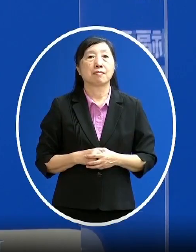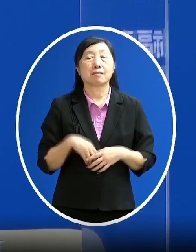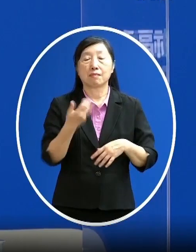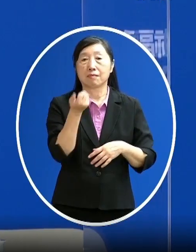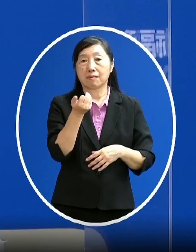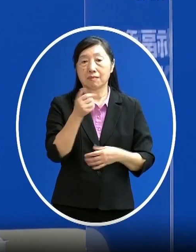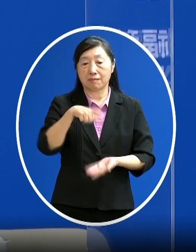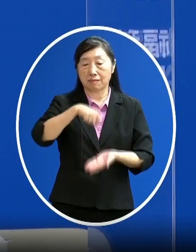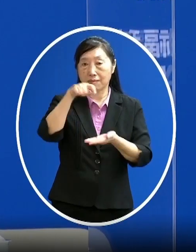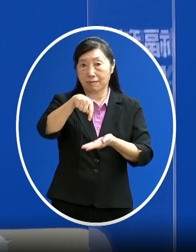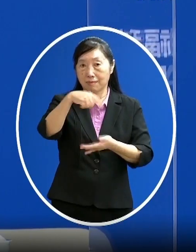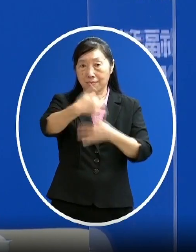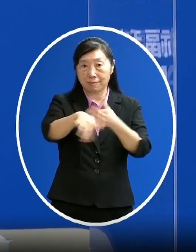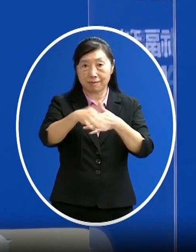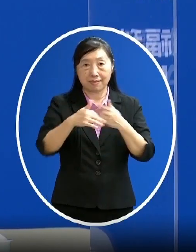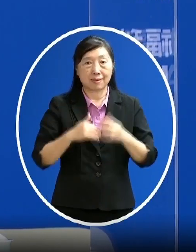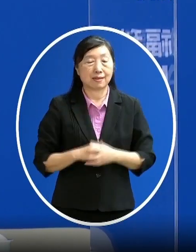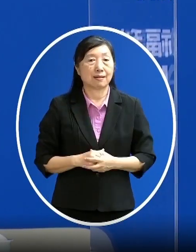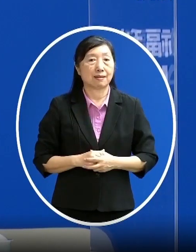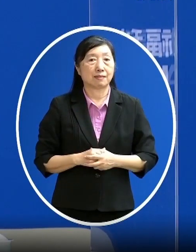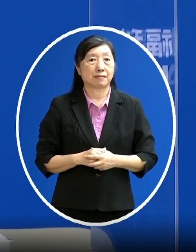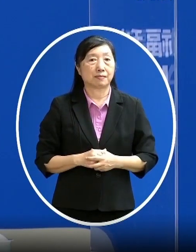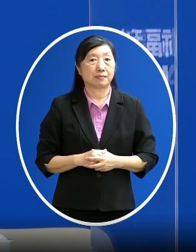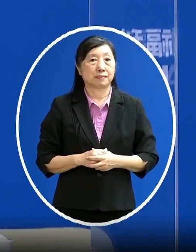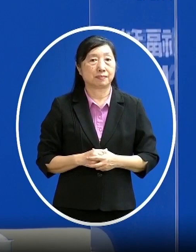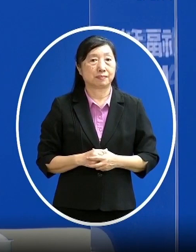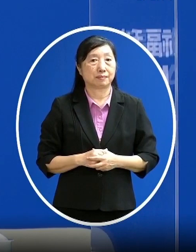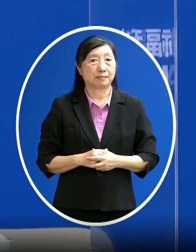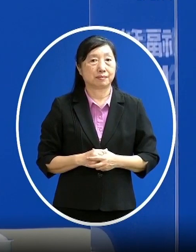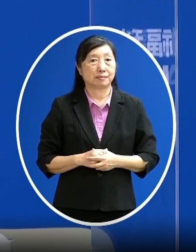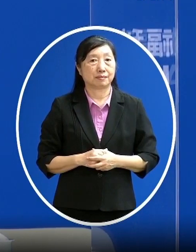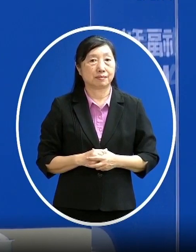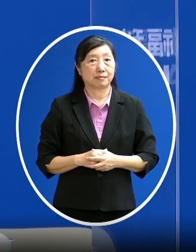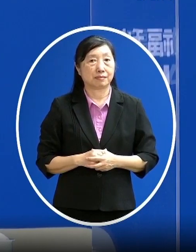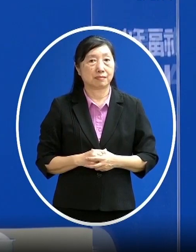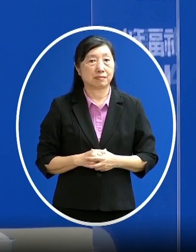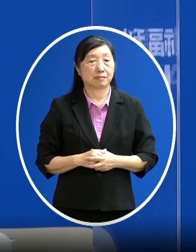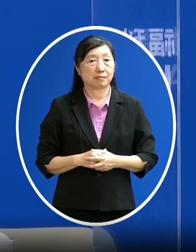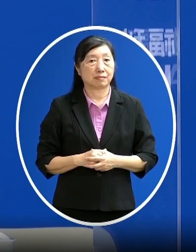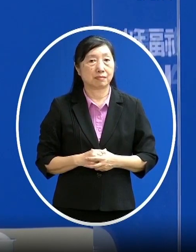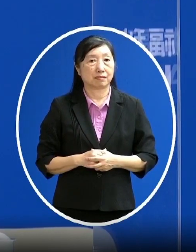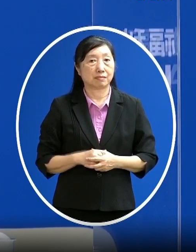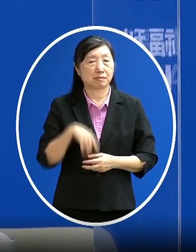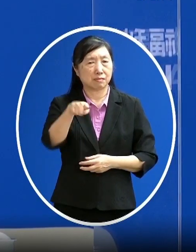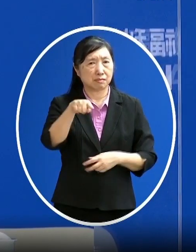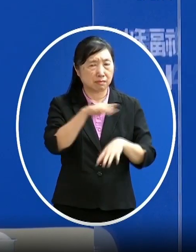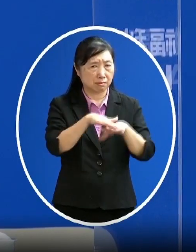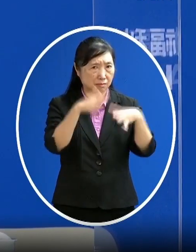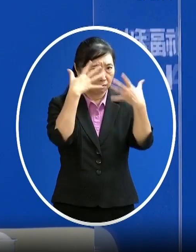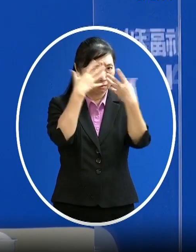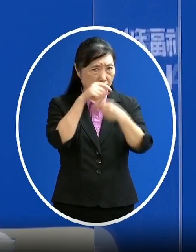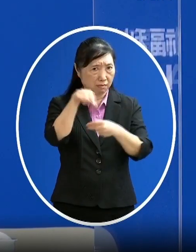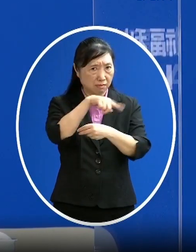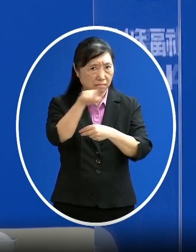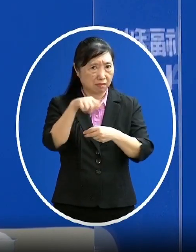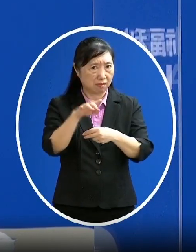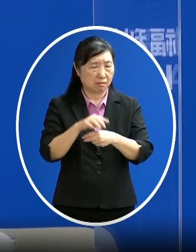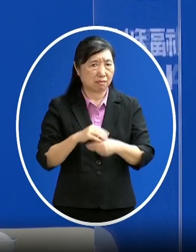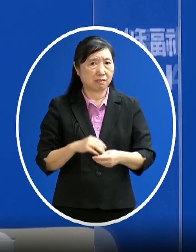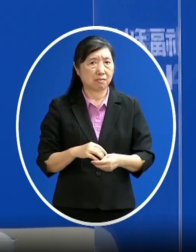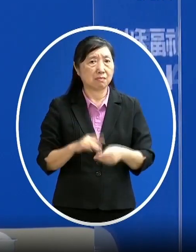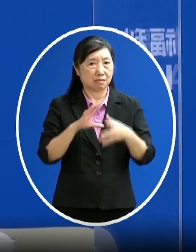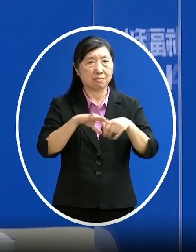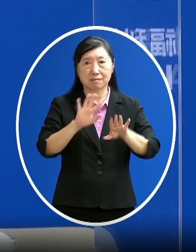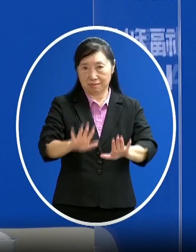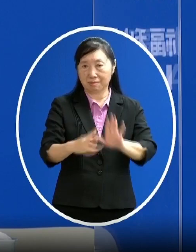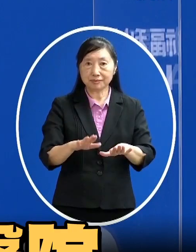刚刚讲的这个影片了哈，那我想这些他的一些误导的一些状况，我想我们必须